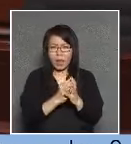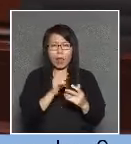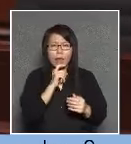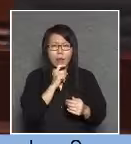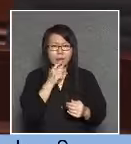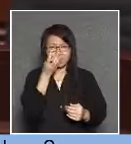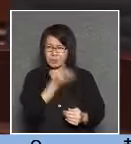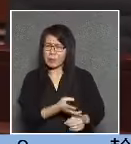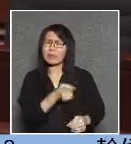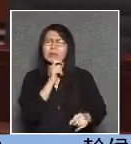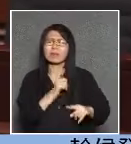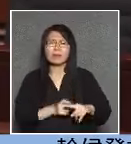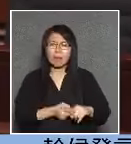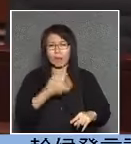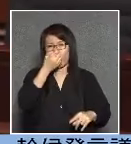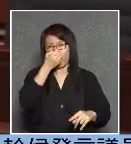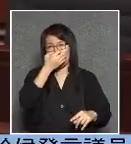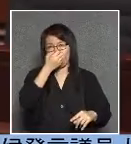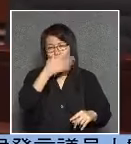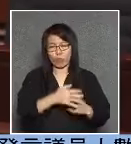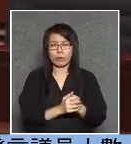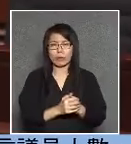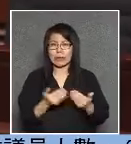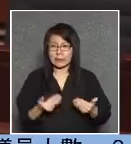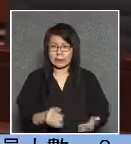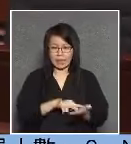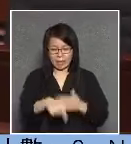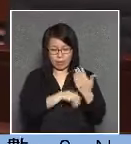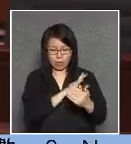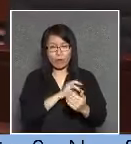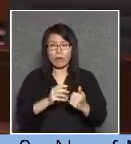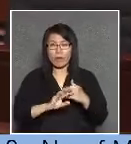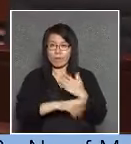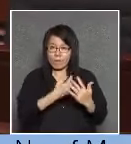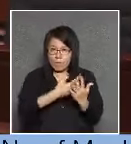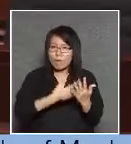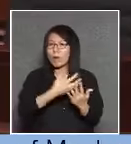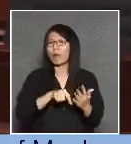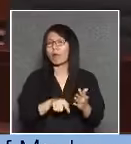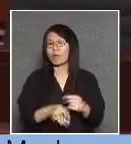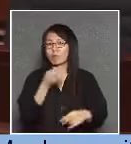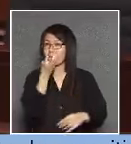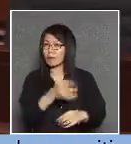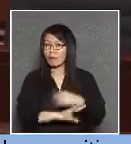踏緊呢一種我哋香港嘅而家議事堂裏面嘅法規，藐視咗法